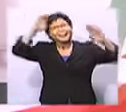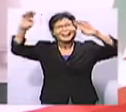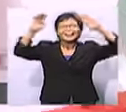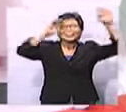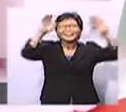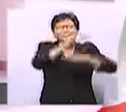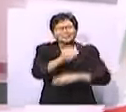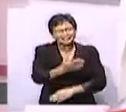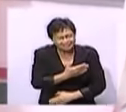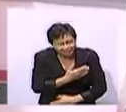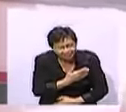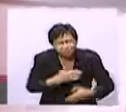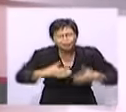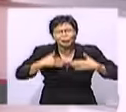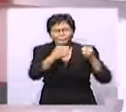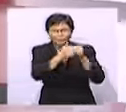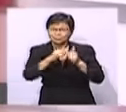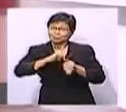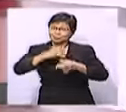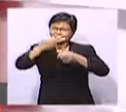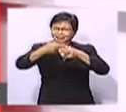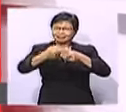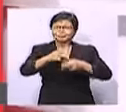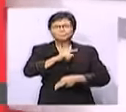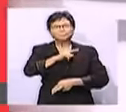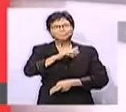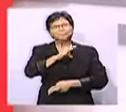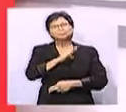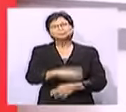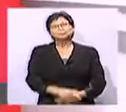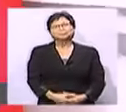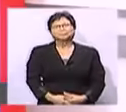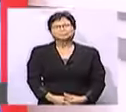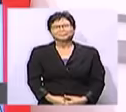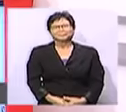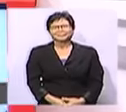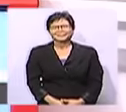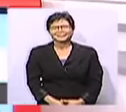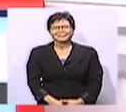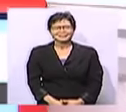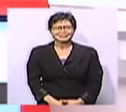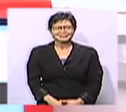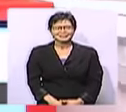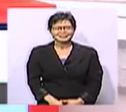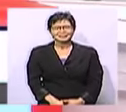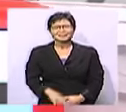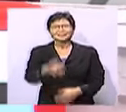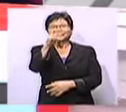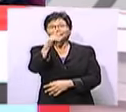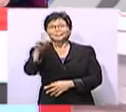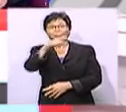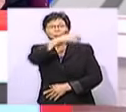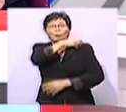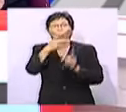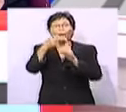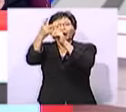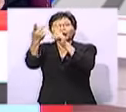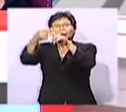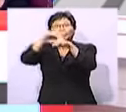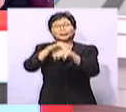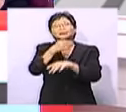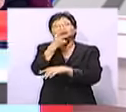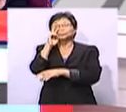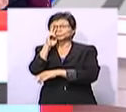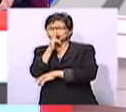Assalamualaikum dan salam sejahtera. Anda bersama saya, Wan Lukman Mohd Hafizol. Dan saya, Norma Zalina Mohd Nor. Bekas pegawai khas kepada Datin